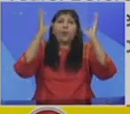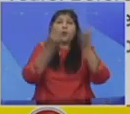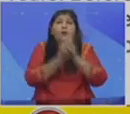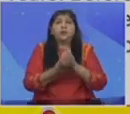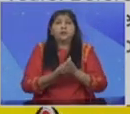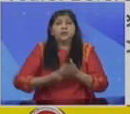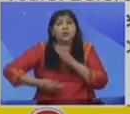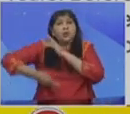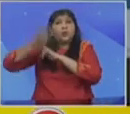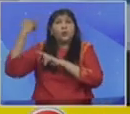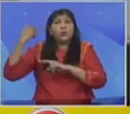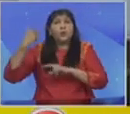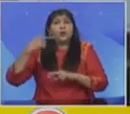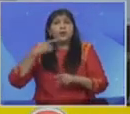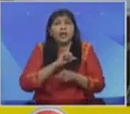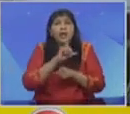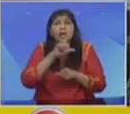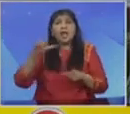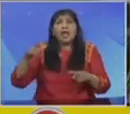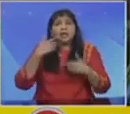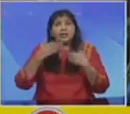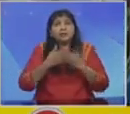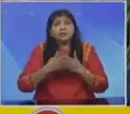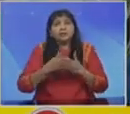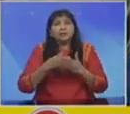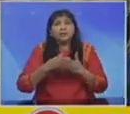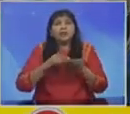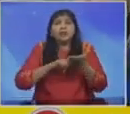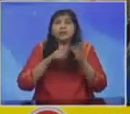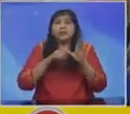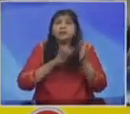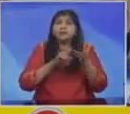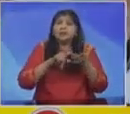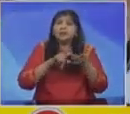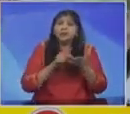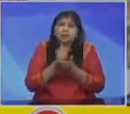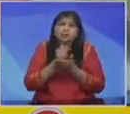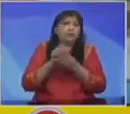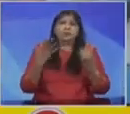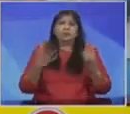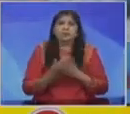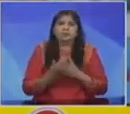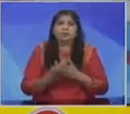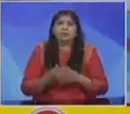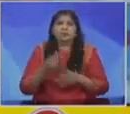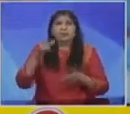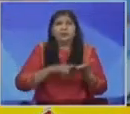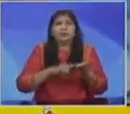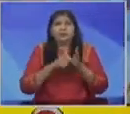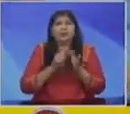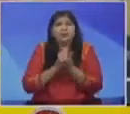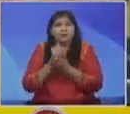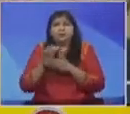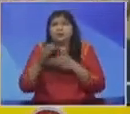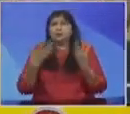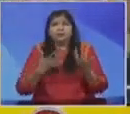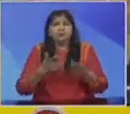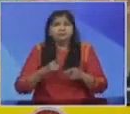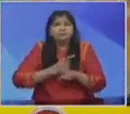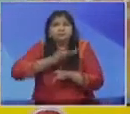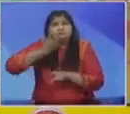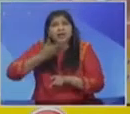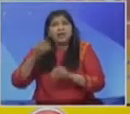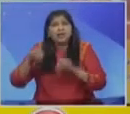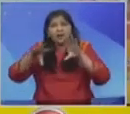सबसे प्राचीन भाषा तमिल सीखने के लिए बहुत प्रयास नहीं कर पाया। मैं तमिल नहीं सीख पाया। यह